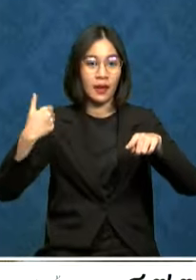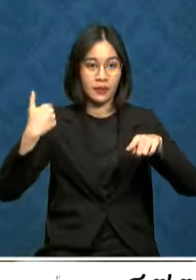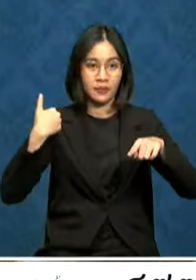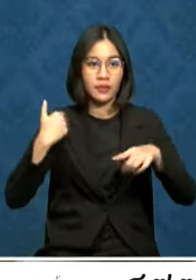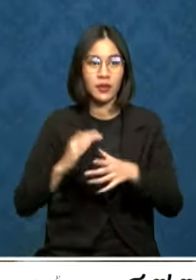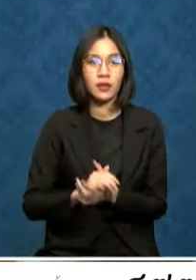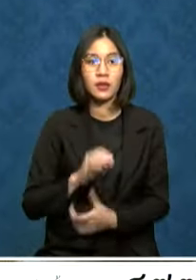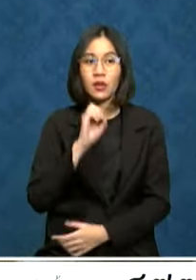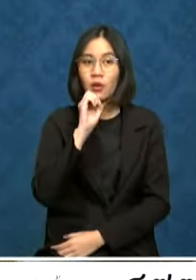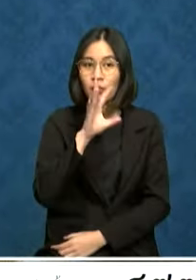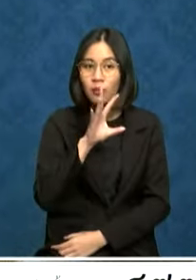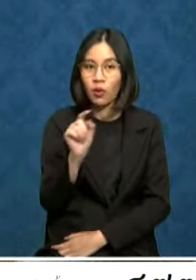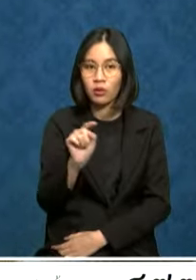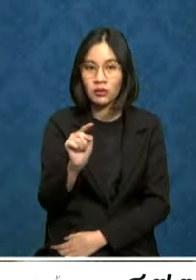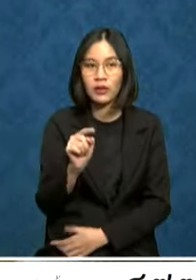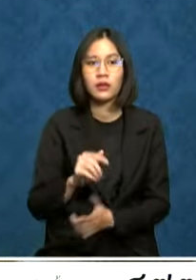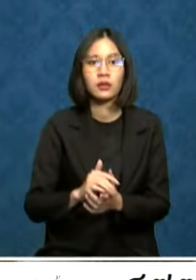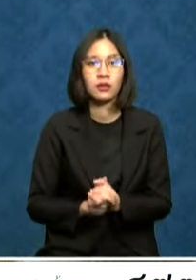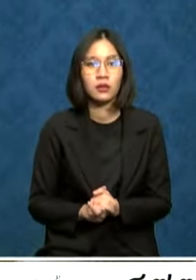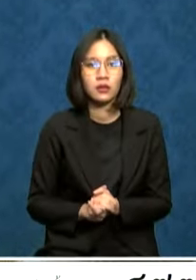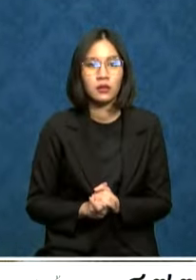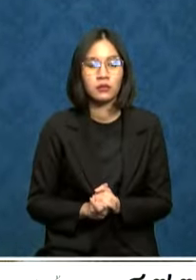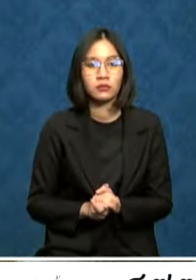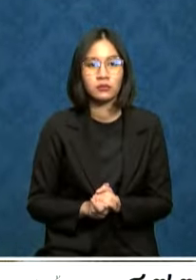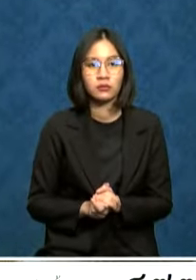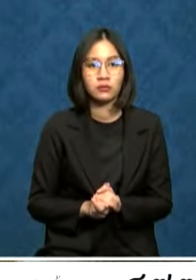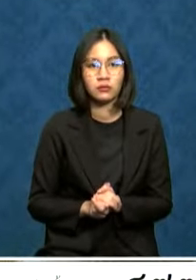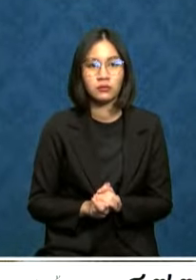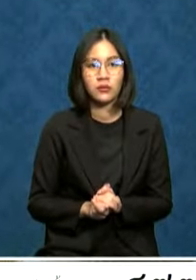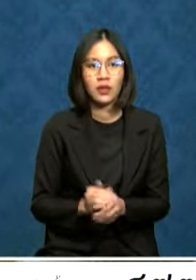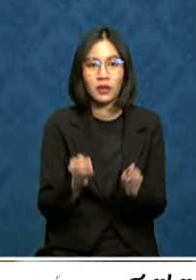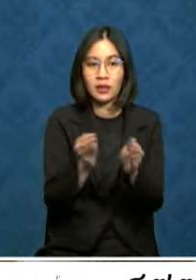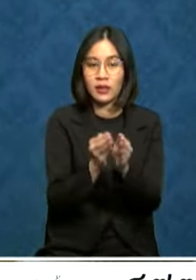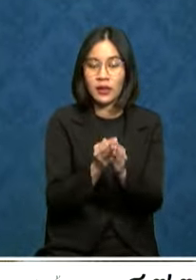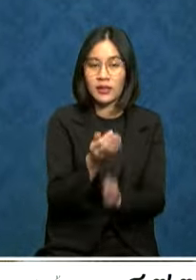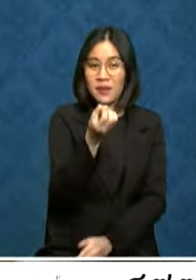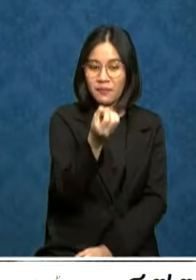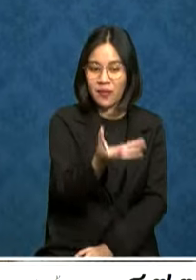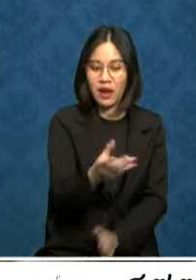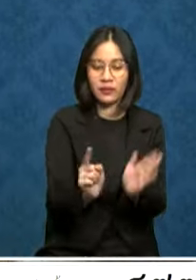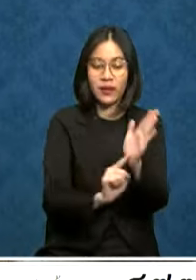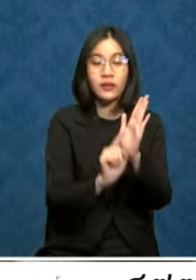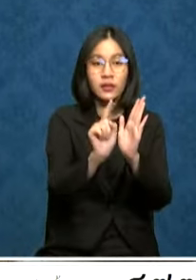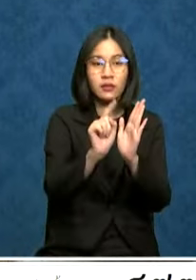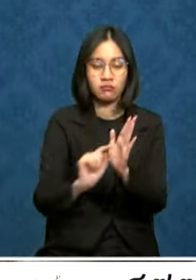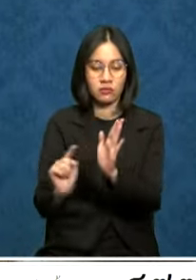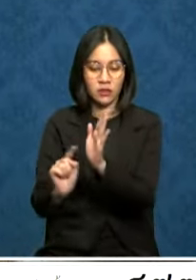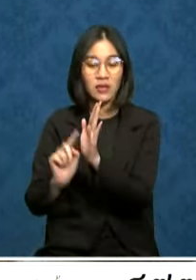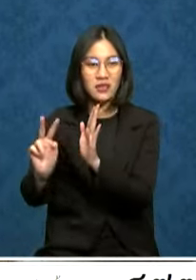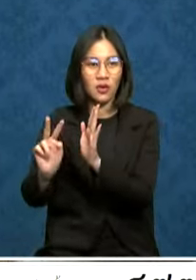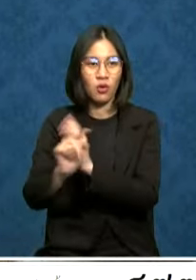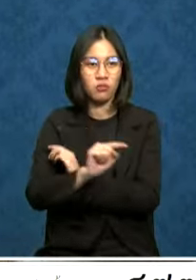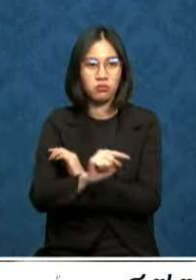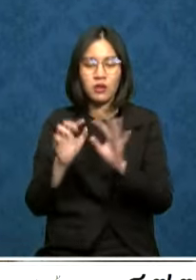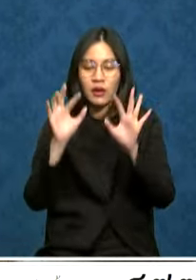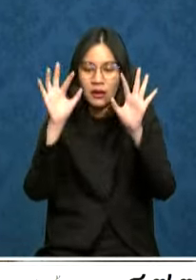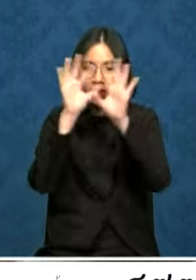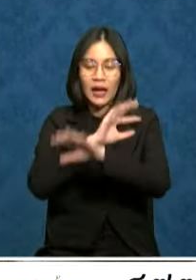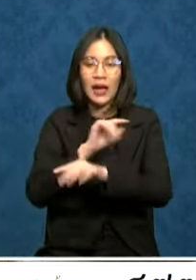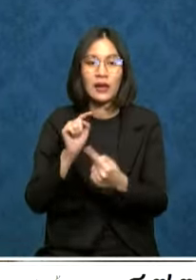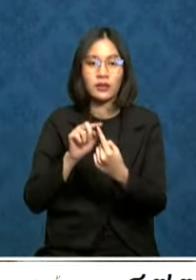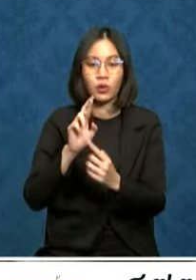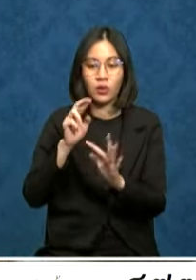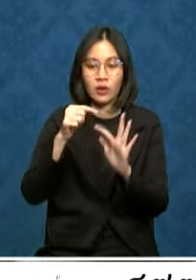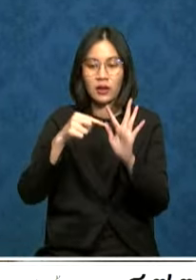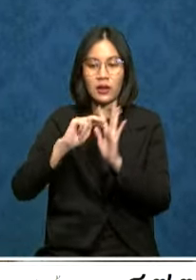จร Gel B B B ว่าการที่เราใช้เสียงข้างมาก 2 ชั้นเนี่ยคล้ายกันกับล่